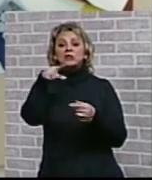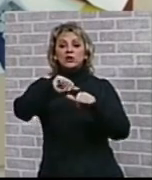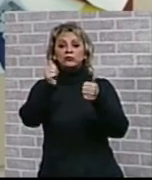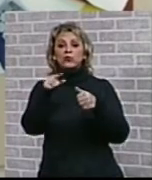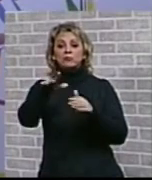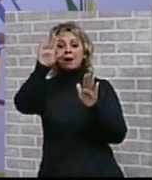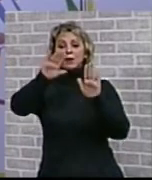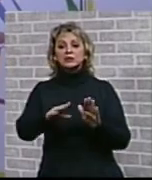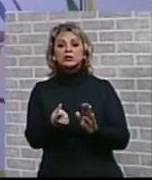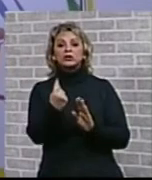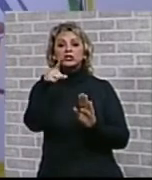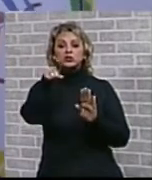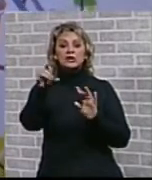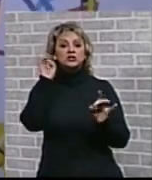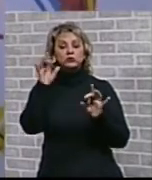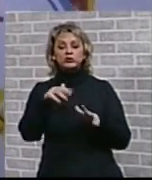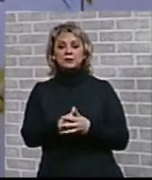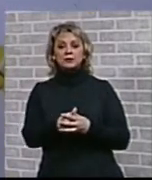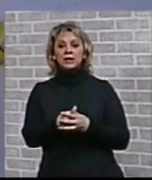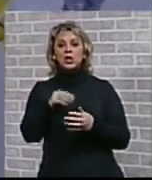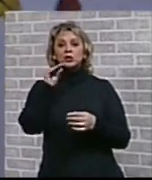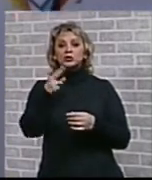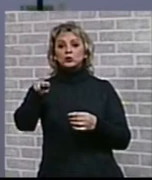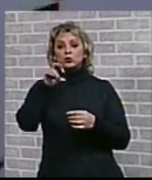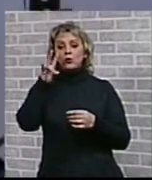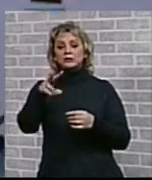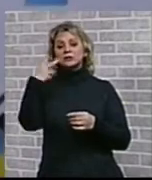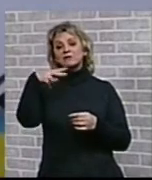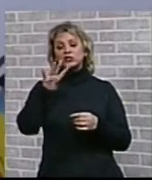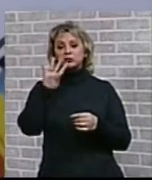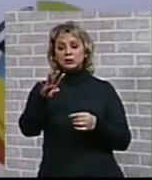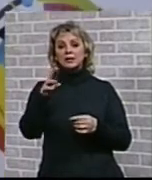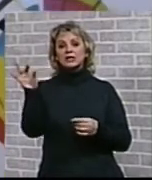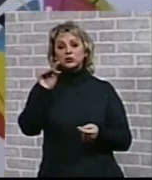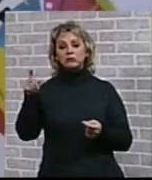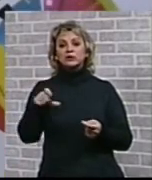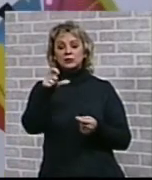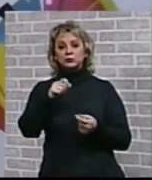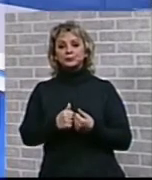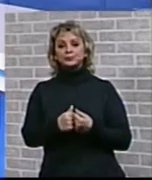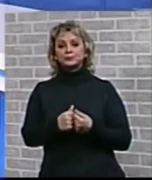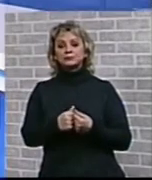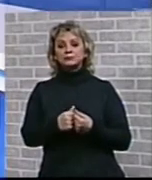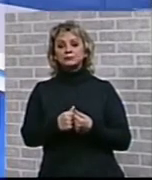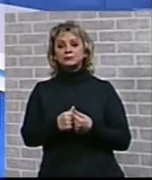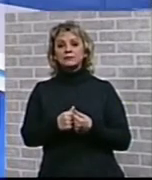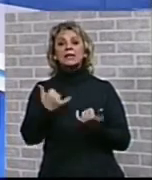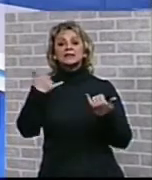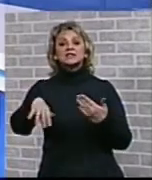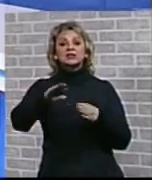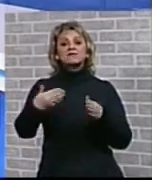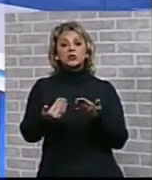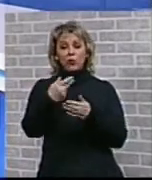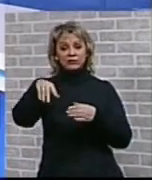а полотно вдруг начинает звучать. Юлия Сурикова, Тагир Фатахов, Дон-24, Ростов-на-Дону. На сегодня это